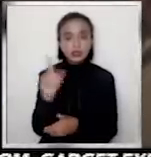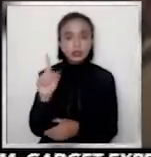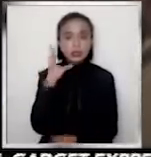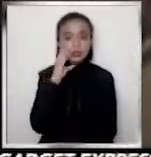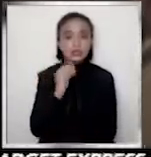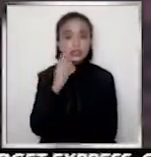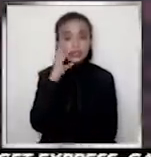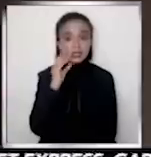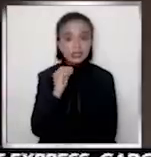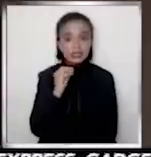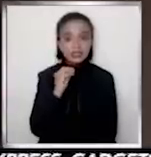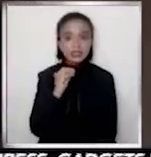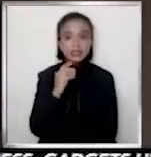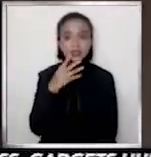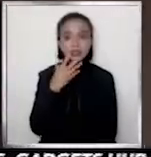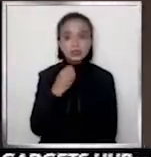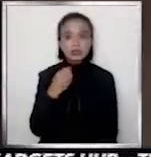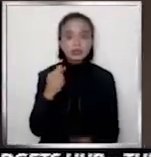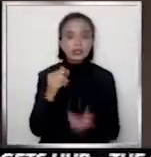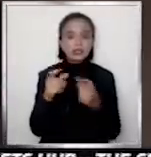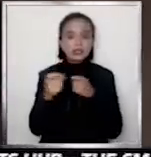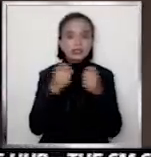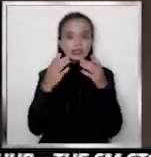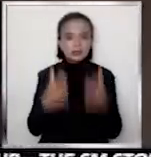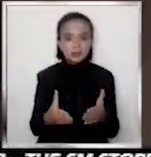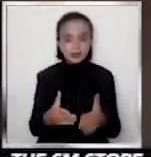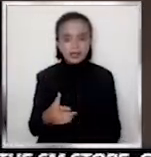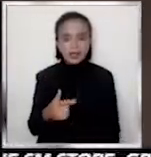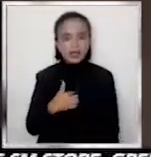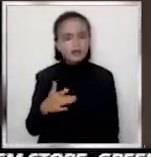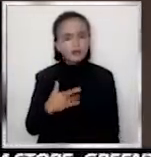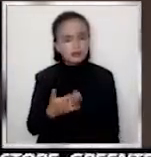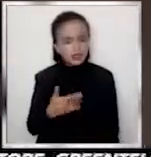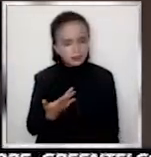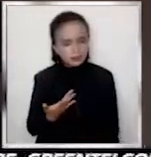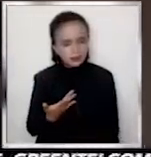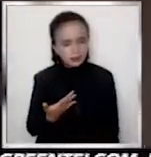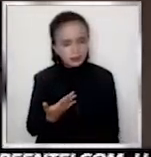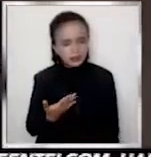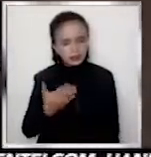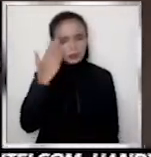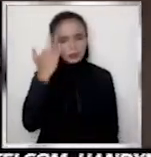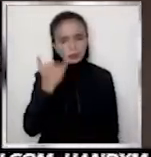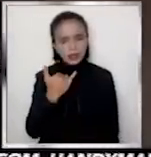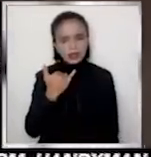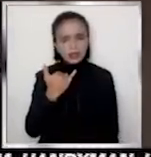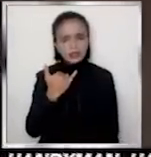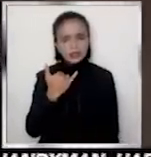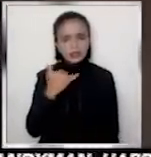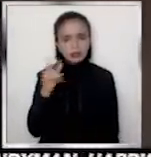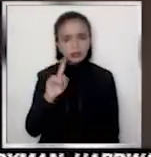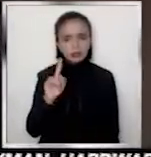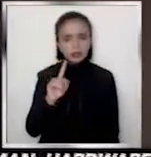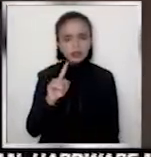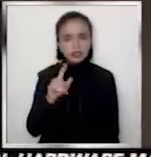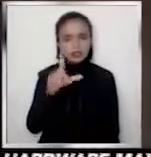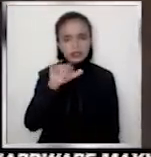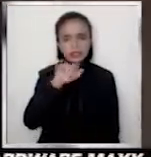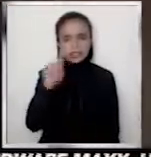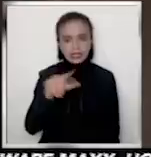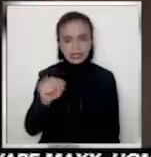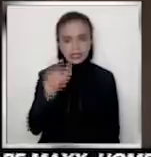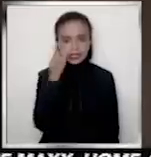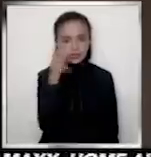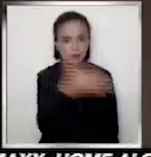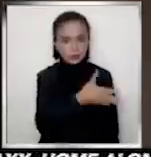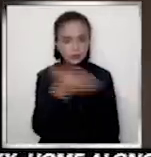talent manager. I felt parang bakit dinisregard ni Liza yung kanyang nakaraan. It's okay to rebrand, it's okay